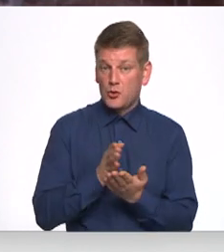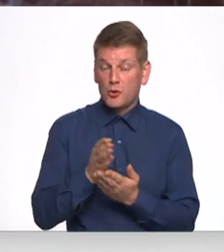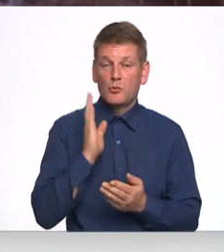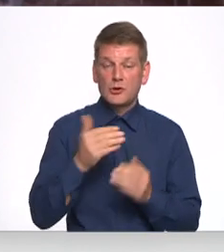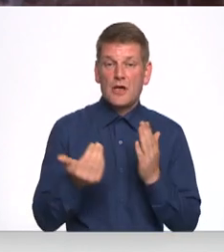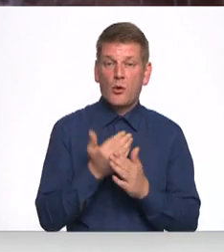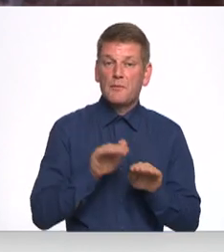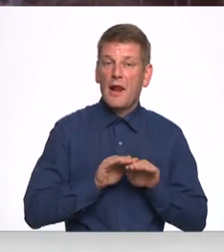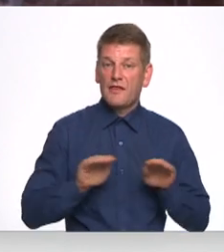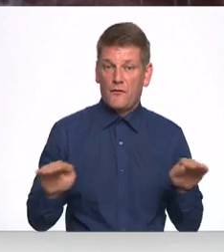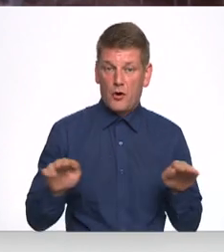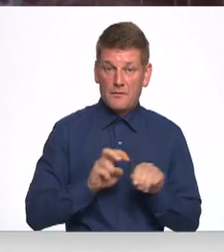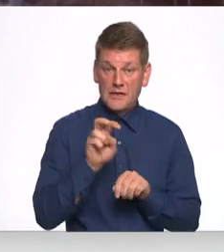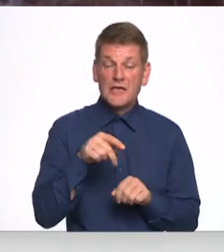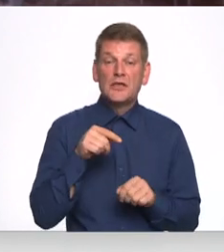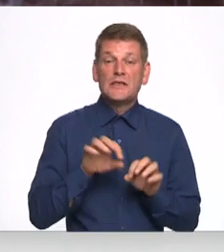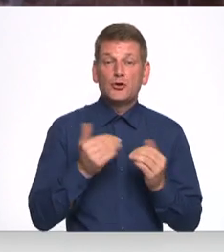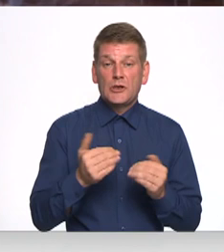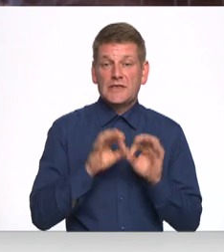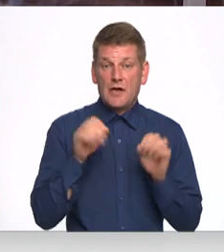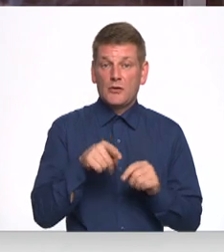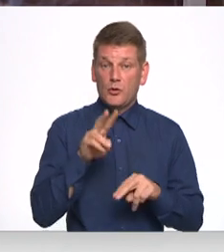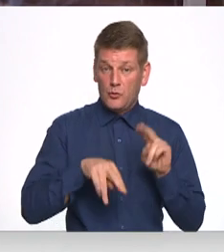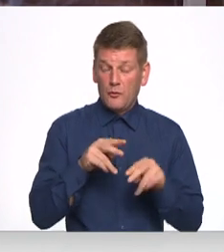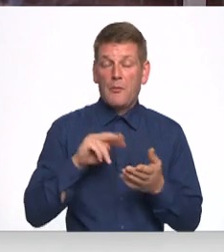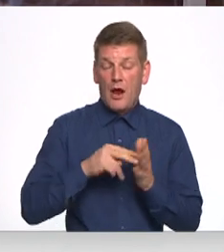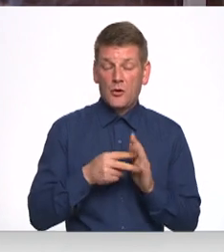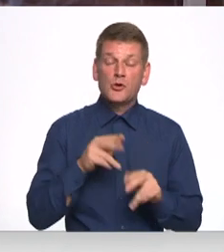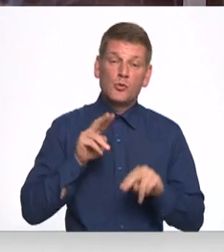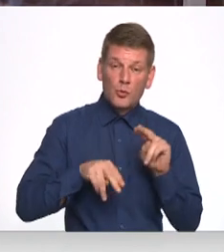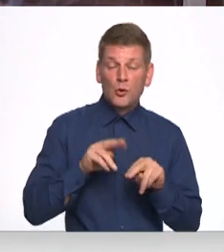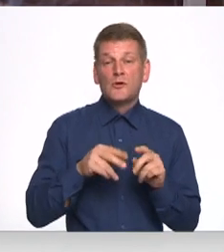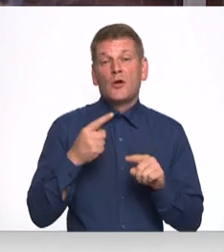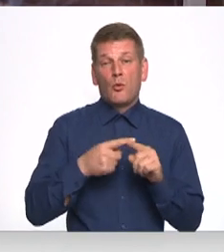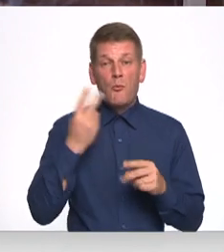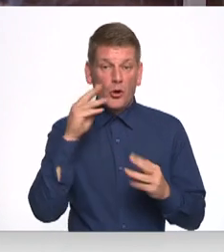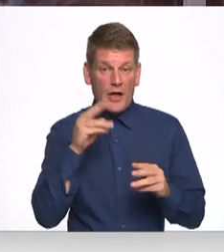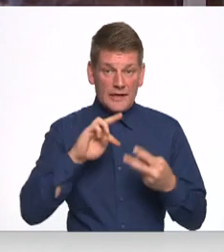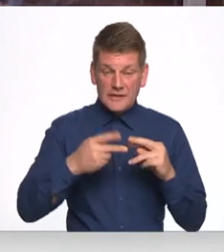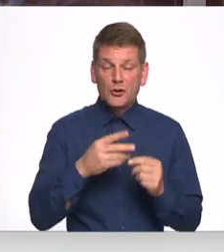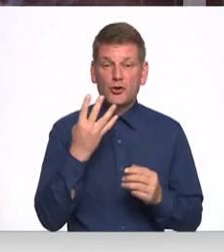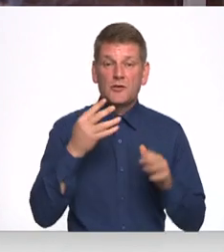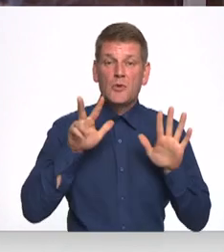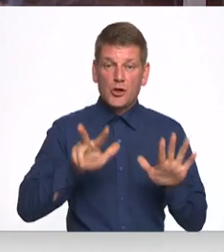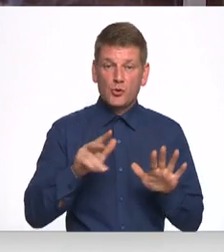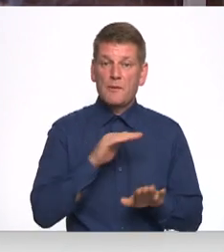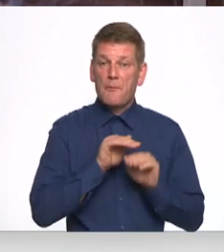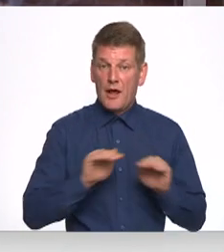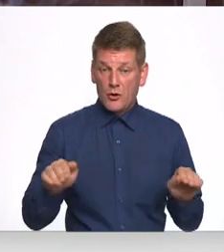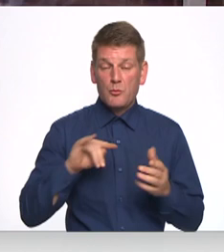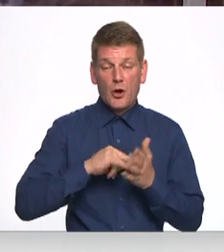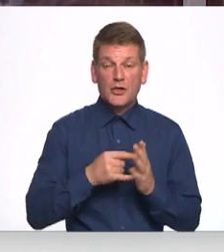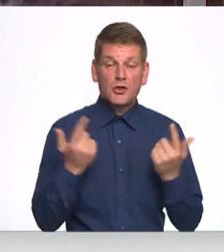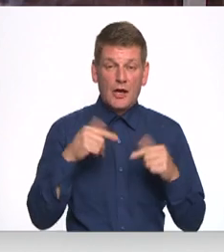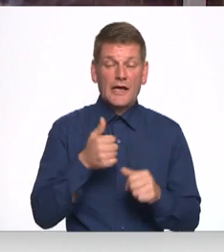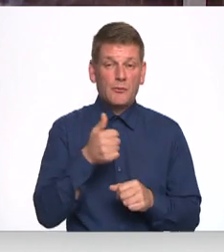jaunas platformas. Šodien sākta to būvniecību un plānots uzbūvēt vai modernizēt 48 peronus. Projektēšanas laikā